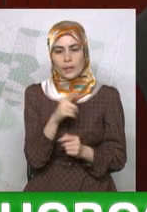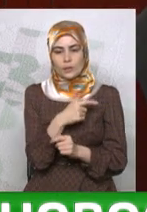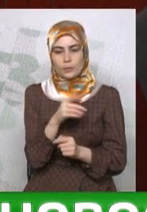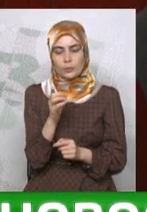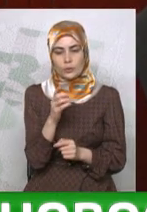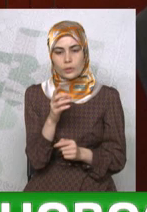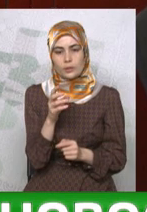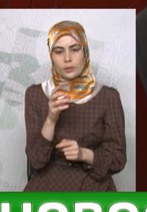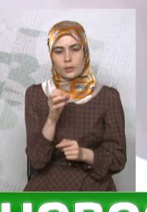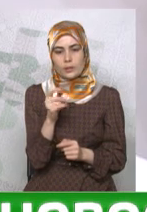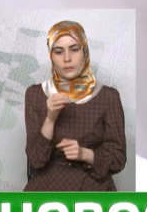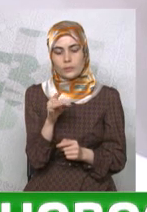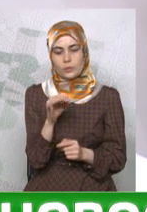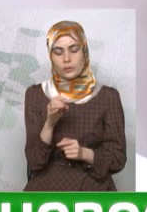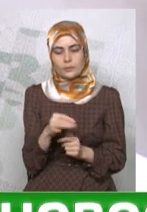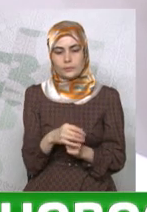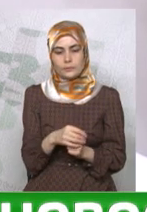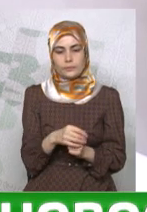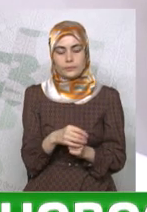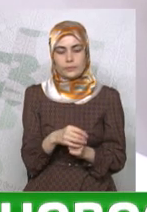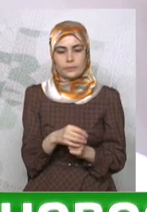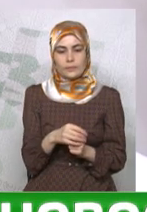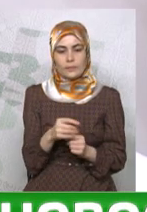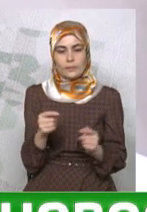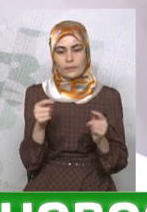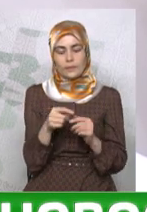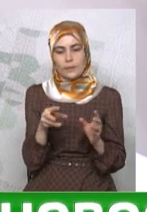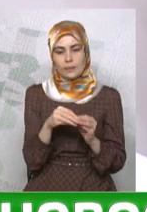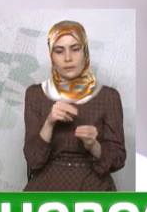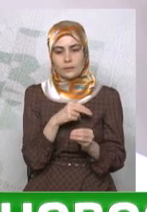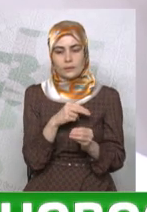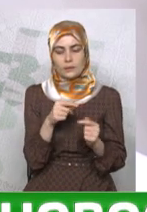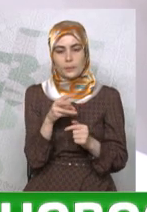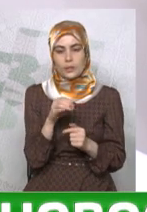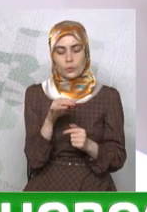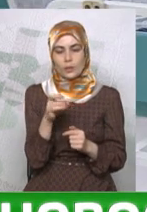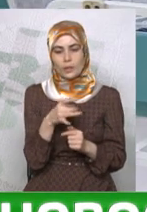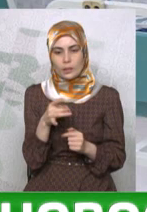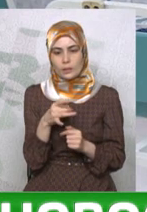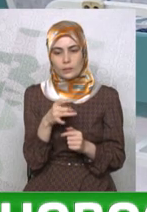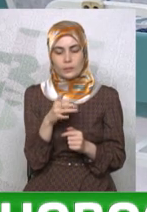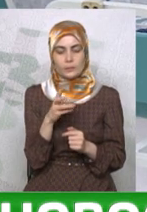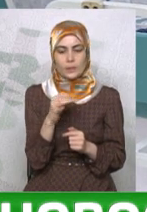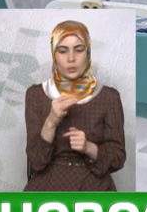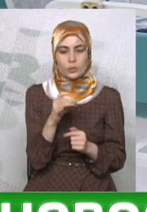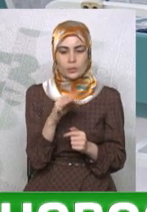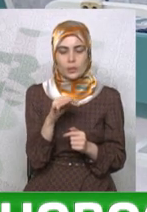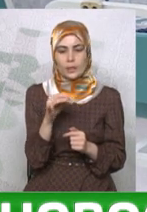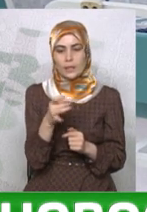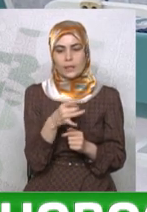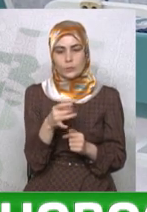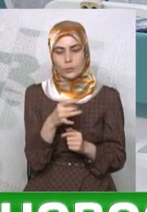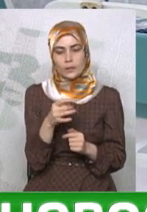России. Ключевым итогом акции стало установление партнерских отношений между региональным «Союз МАШ России» и Республиканской